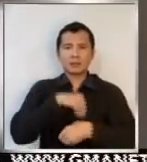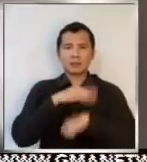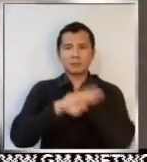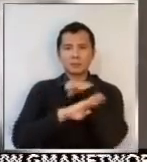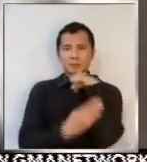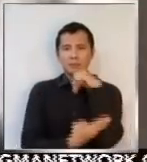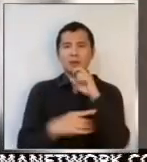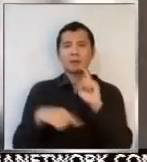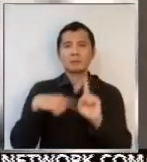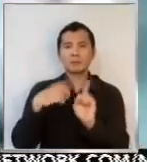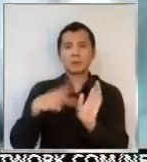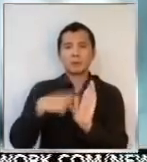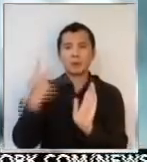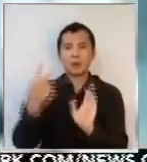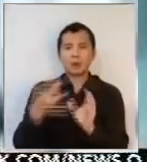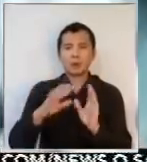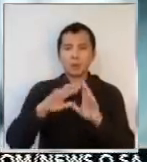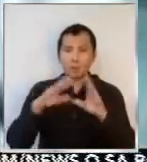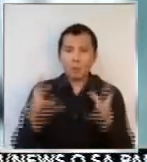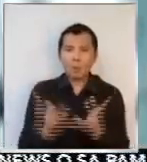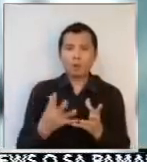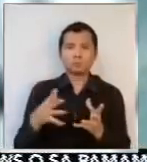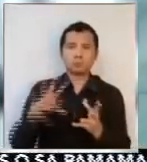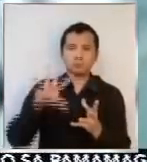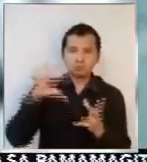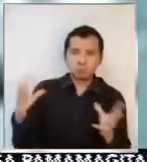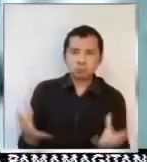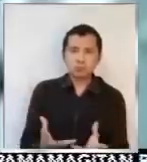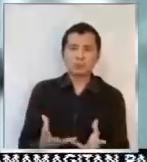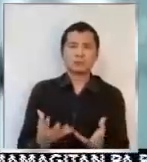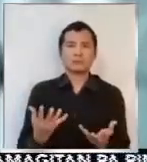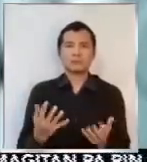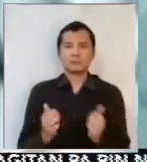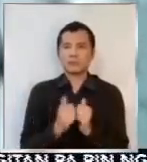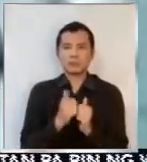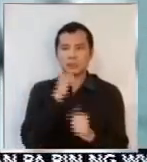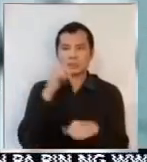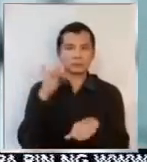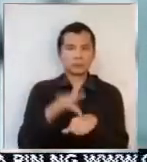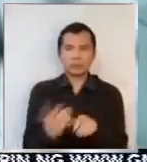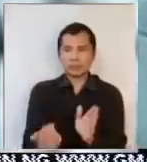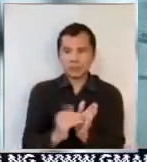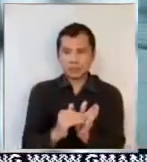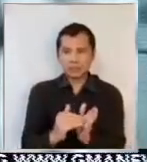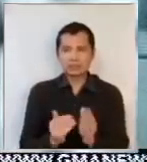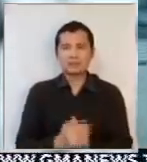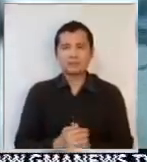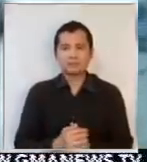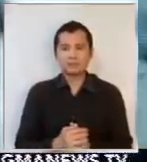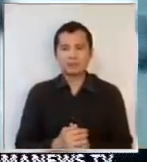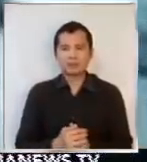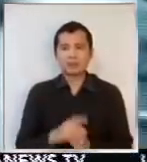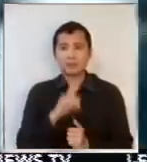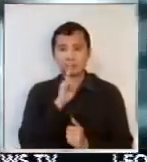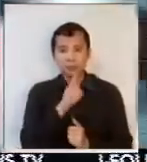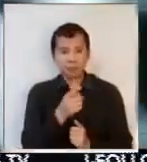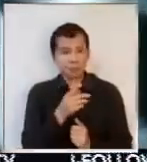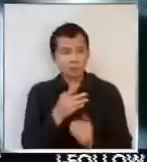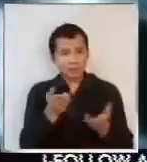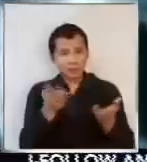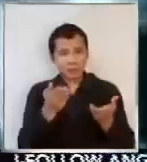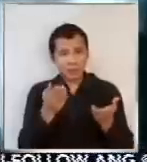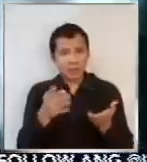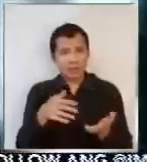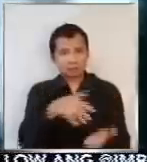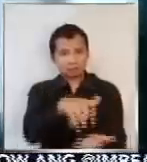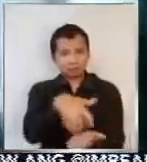na makapanghawa pa. Inaalam pa ng otoridad kung sino ang nangangalakal at kung saang ospital o clinic galing ang mga